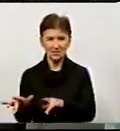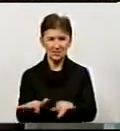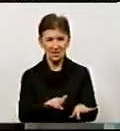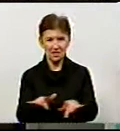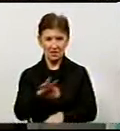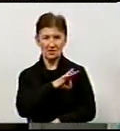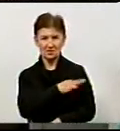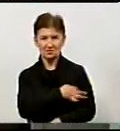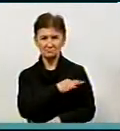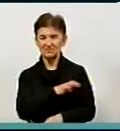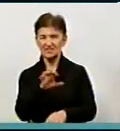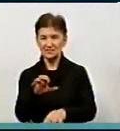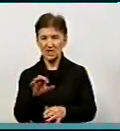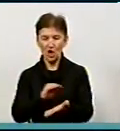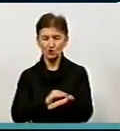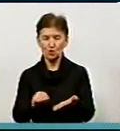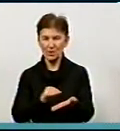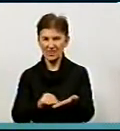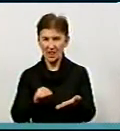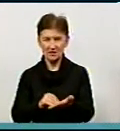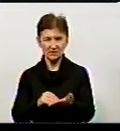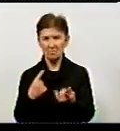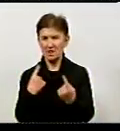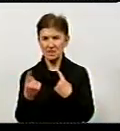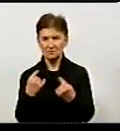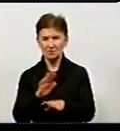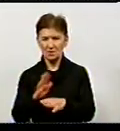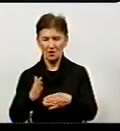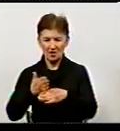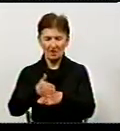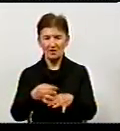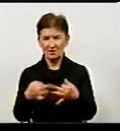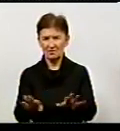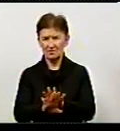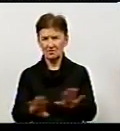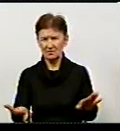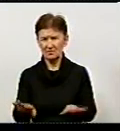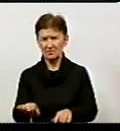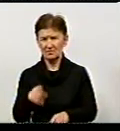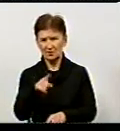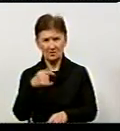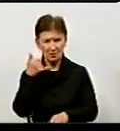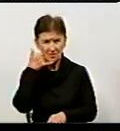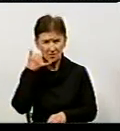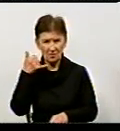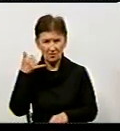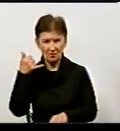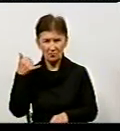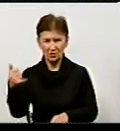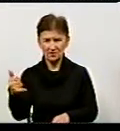З журналістами не спілкуються, в помешкання нікого не впускають. Батько до мене подзвонив,